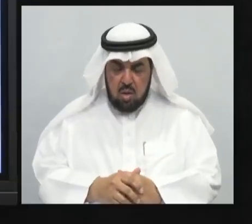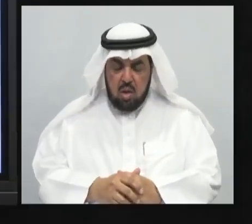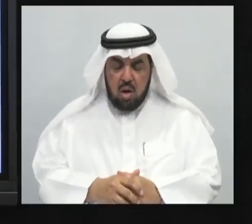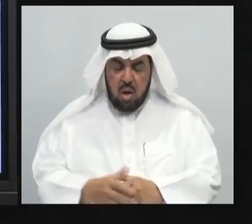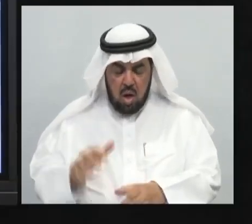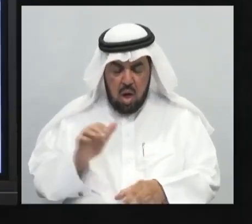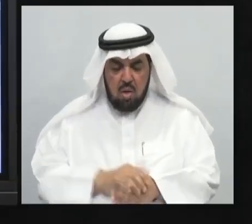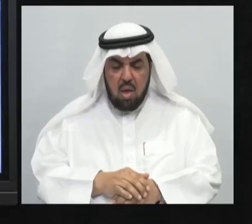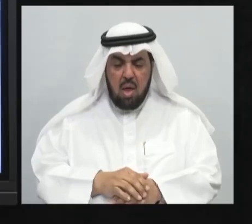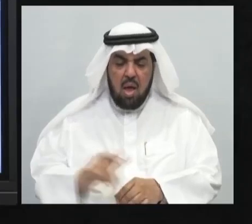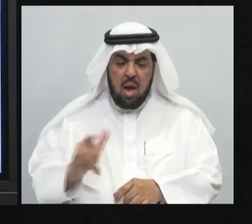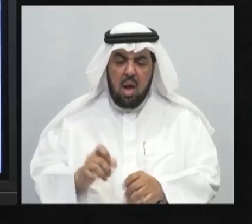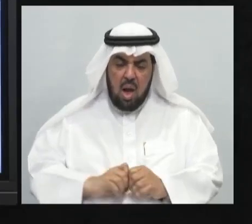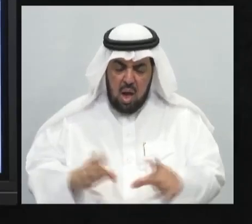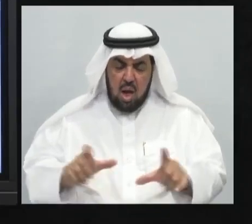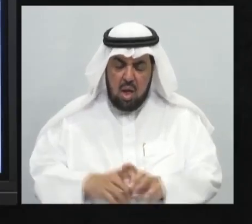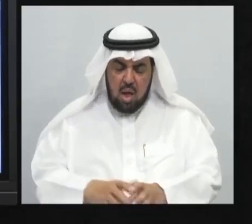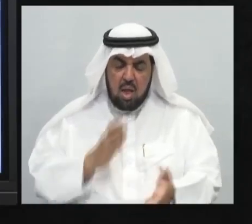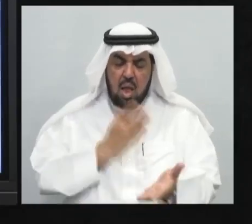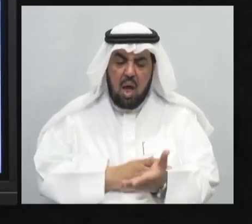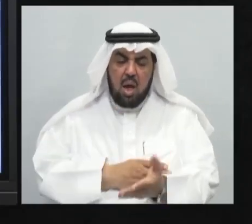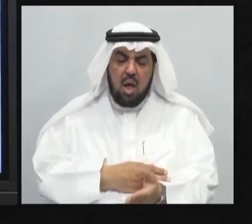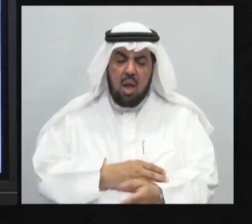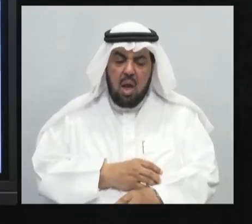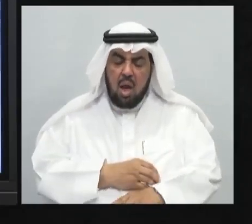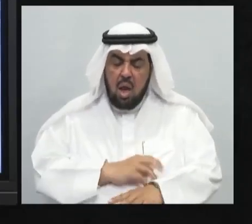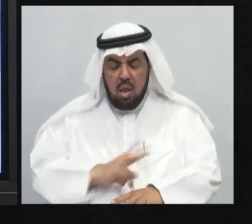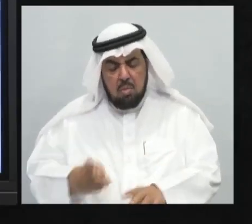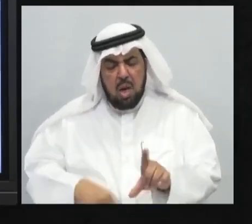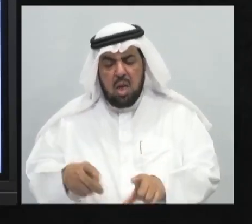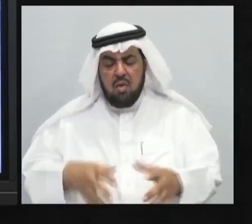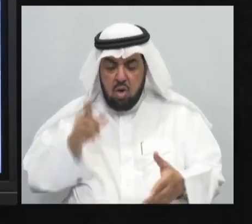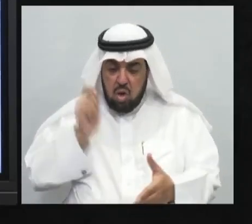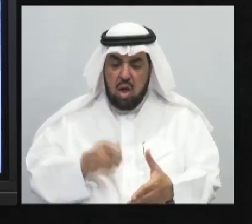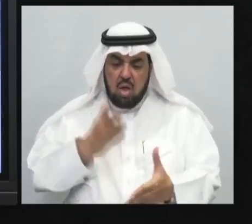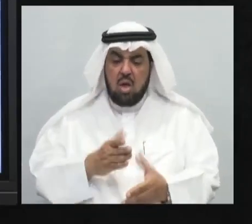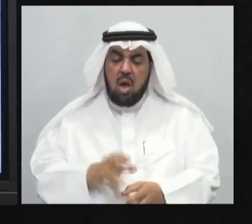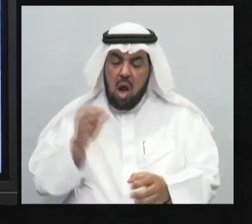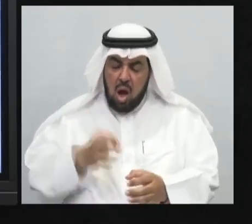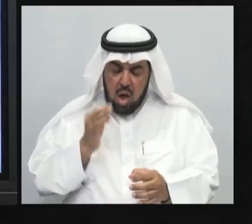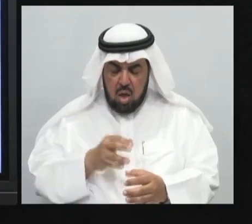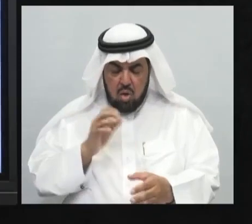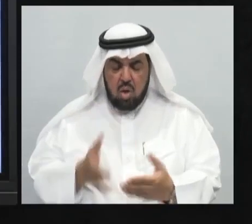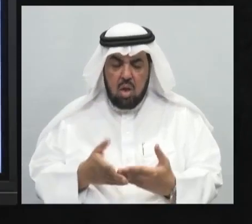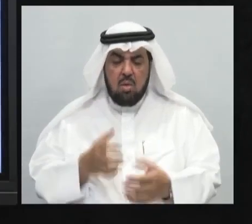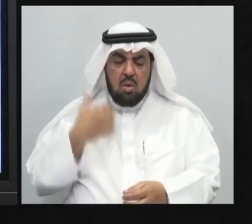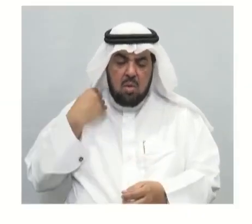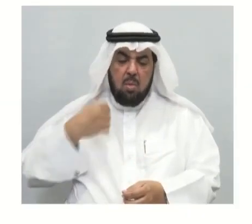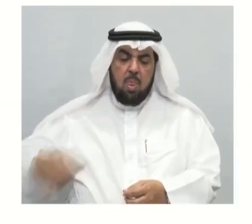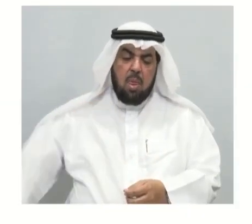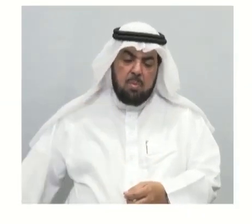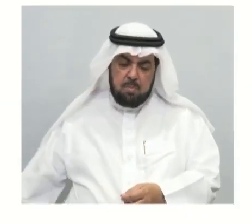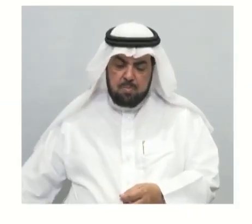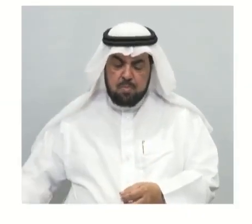عندما قلنا الاعلاميه هي تقارير غير متحيزه تقدم حقائق اذا